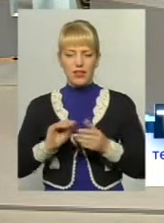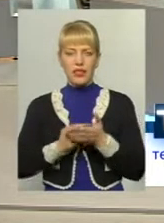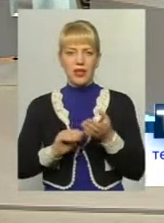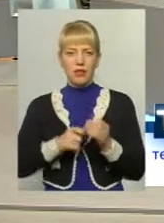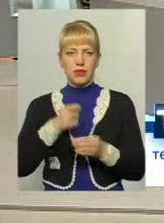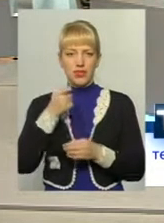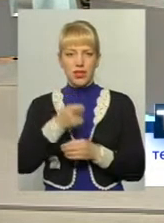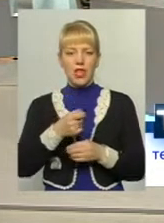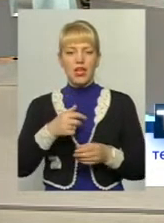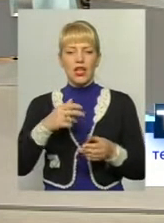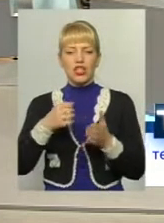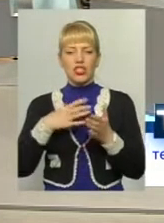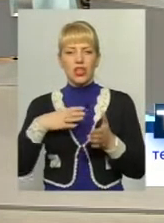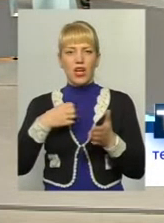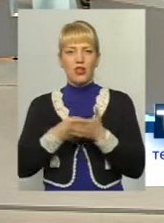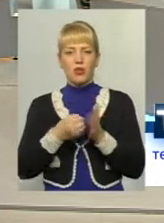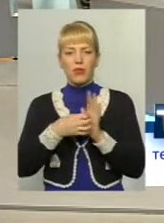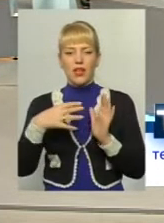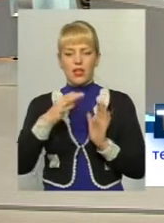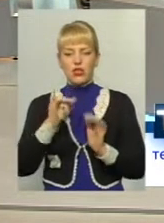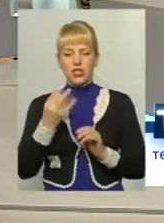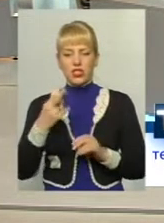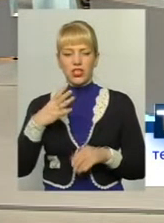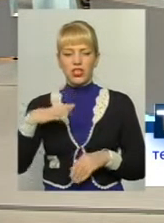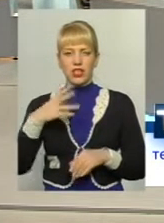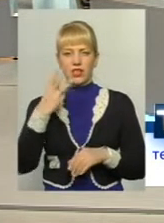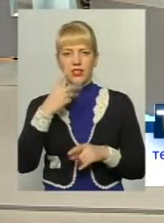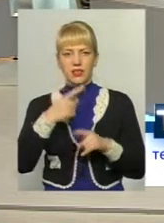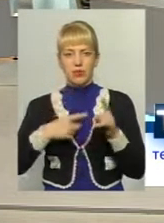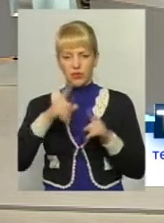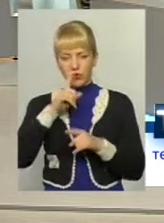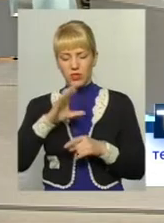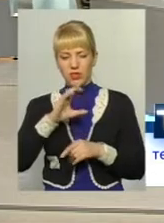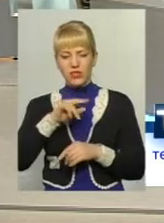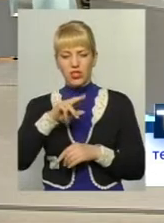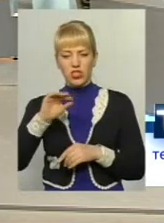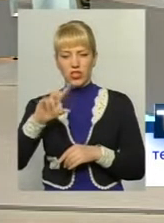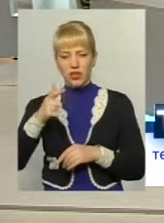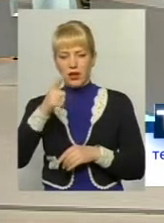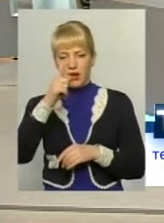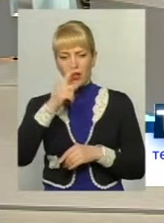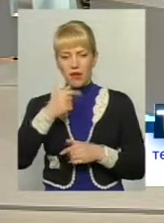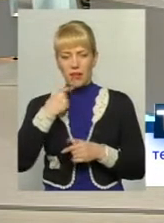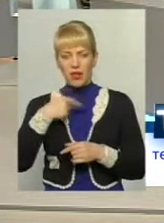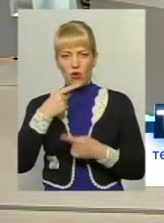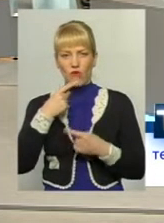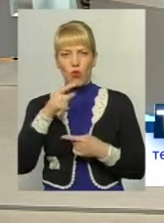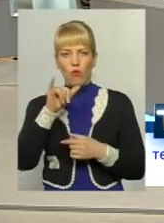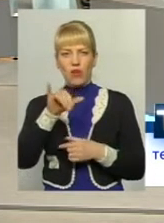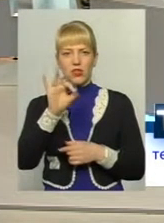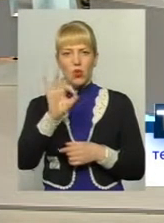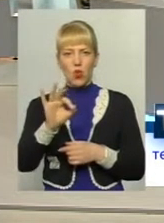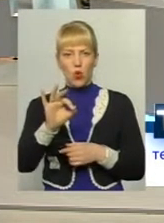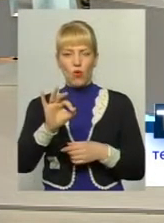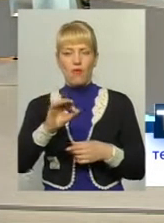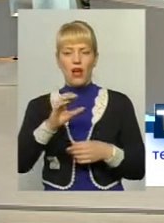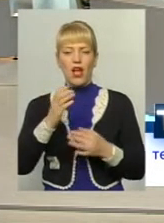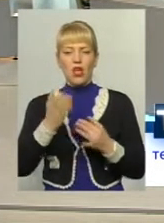році, жовтня місяця не працюю. Рішила подати на субсидію. Пішла в управління праці, написала заяву